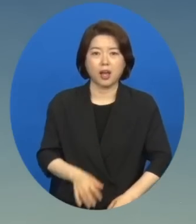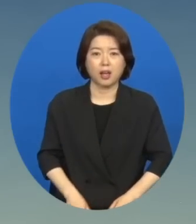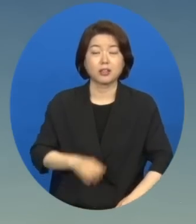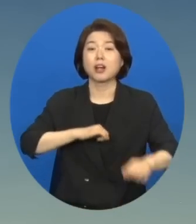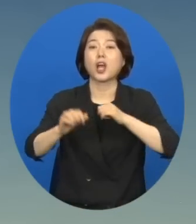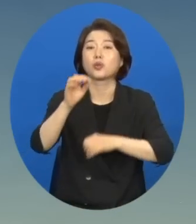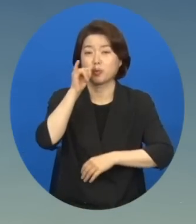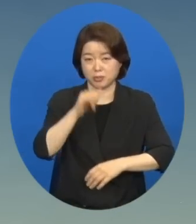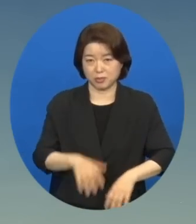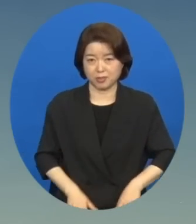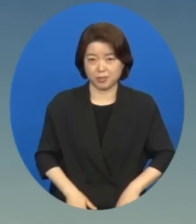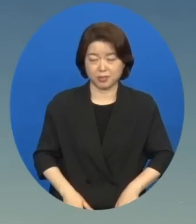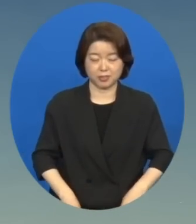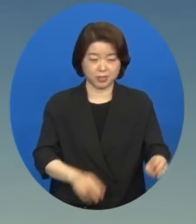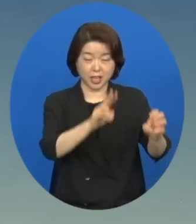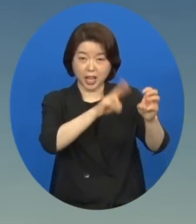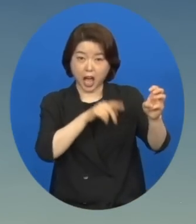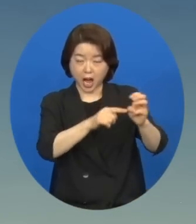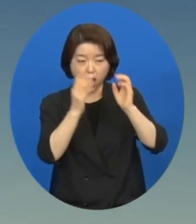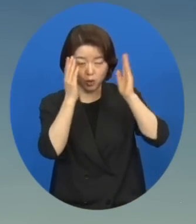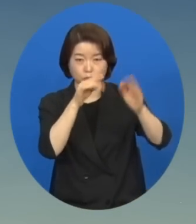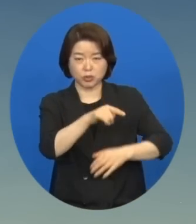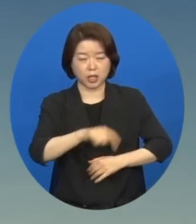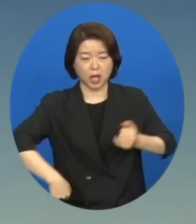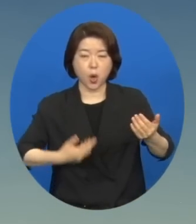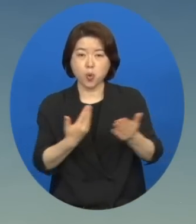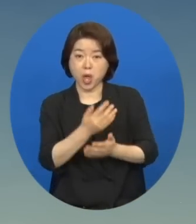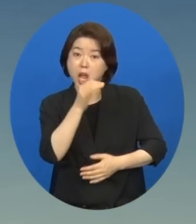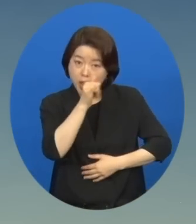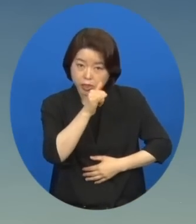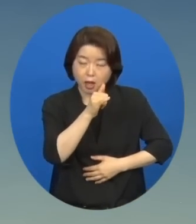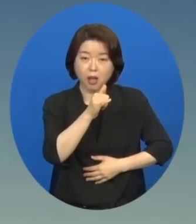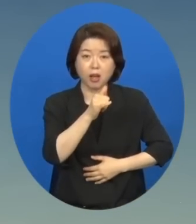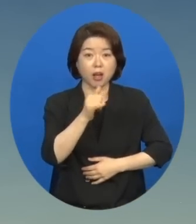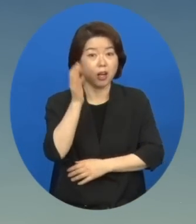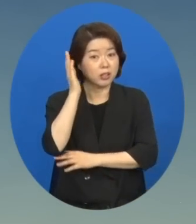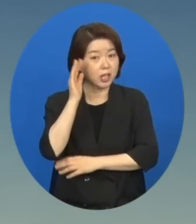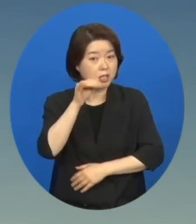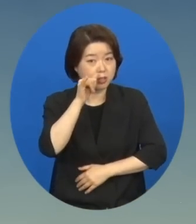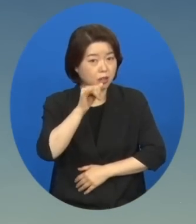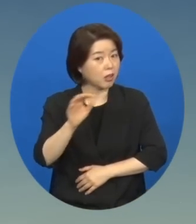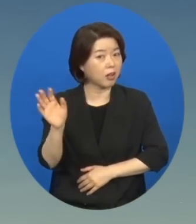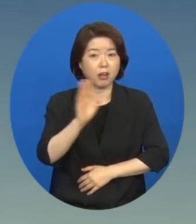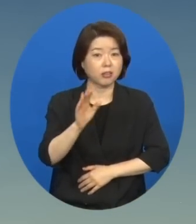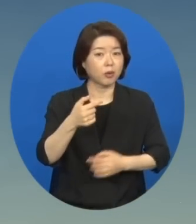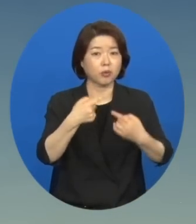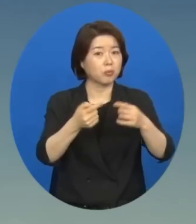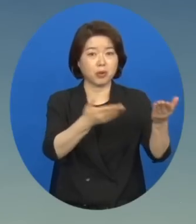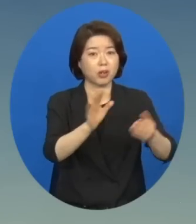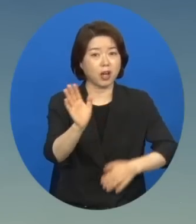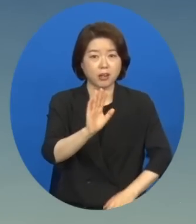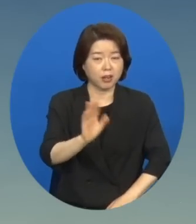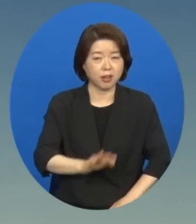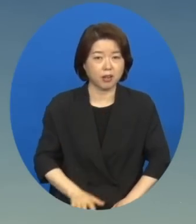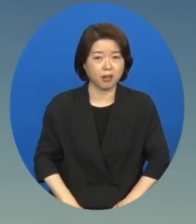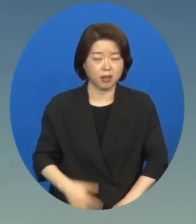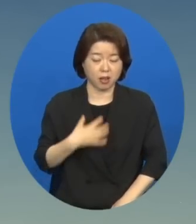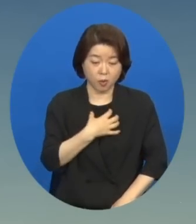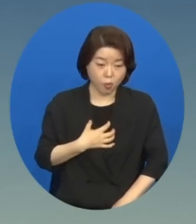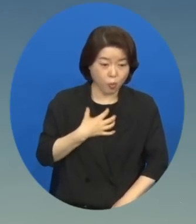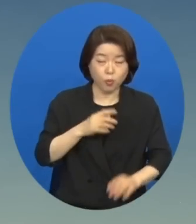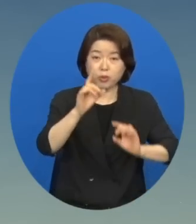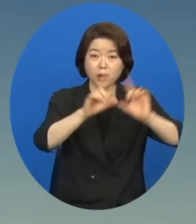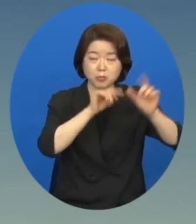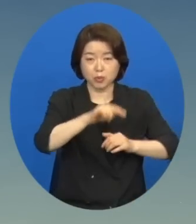우리가 가룟 유다를 향하여 저가 회개했구나 이렇게 이야기합니까? 아니에요. 고통스러워하는